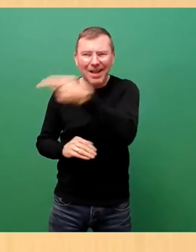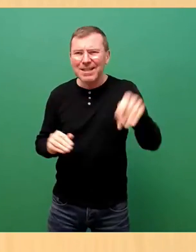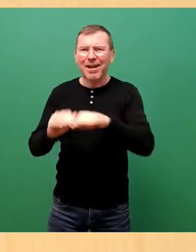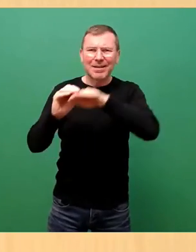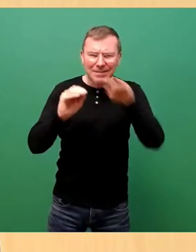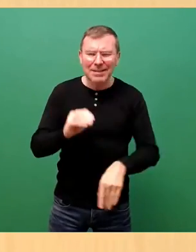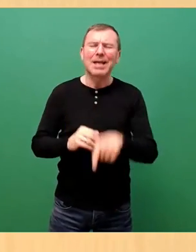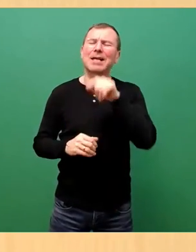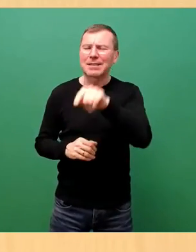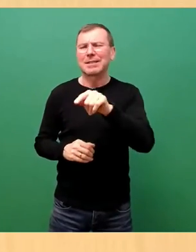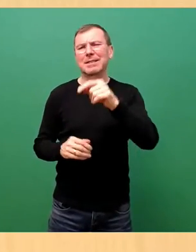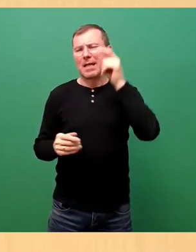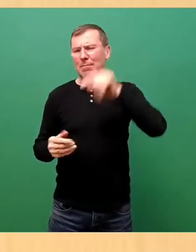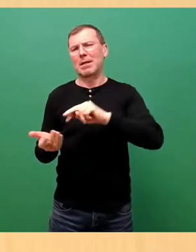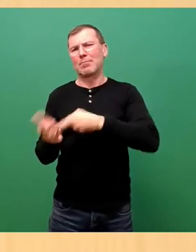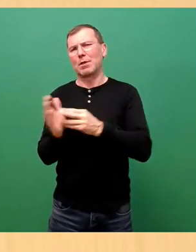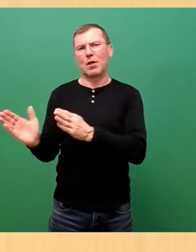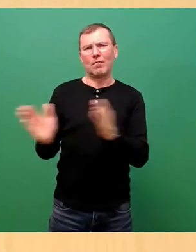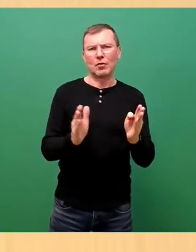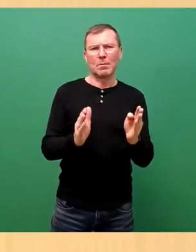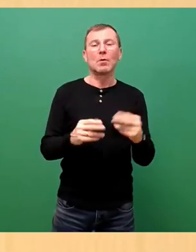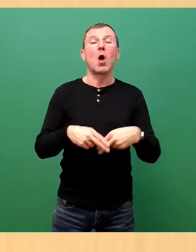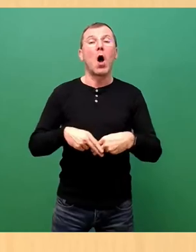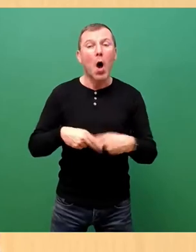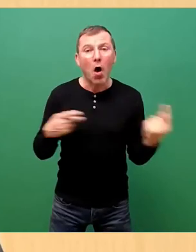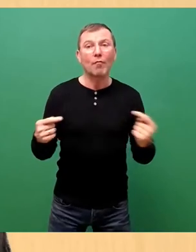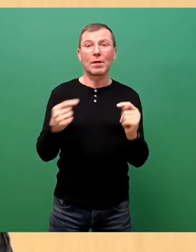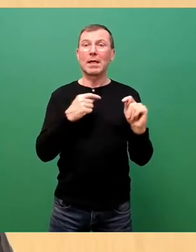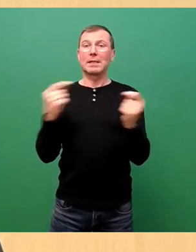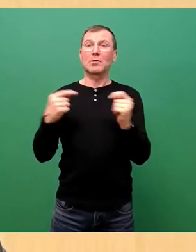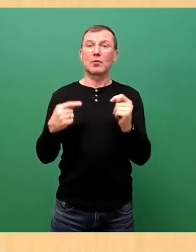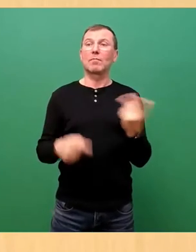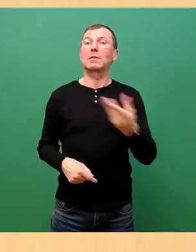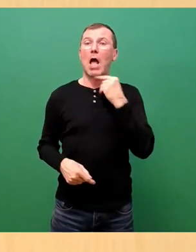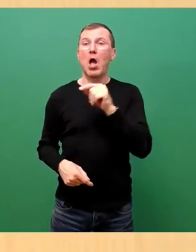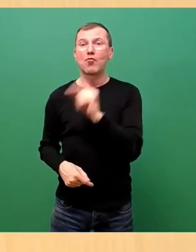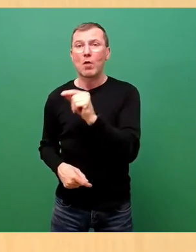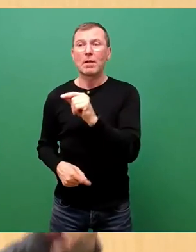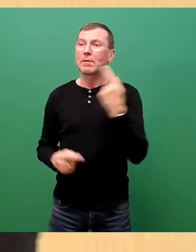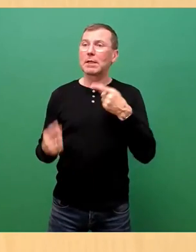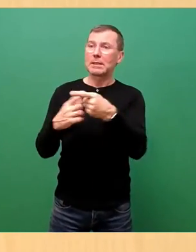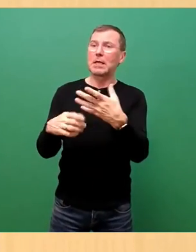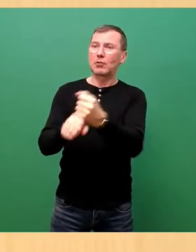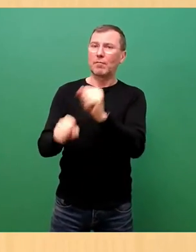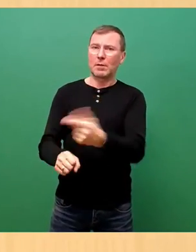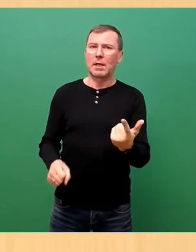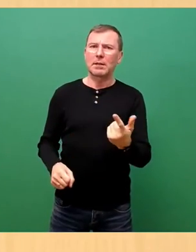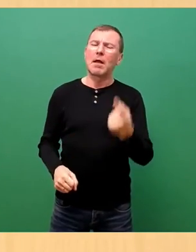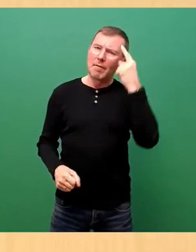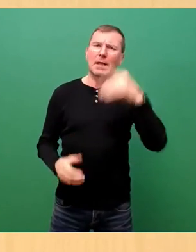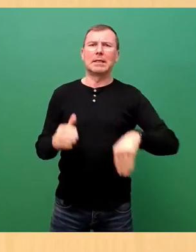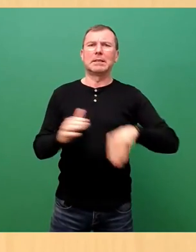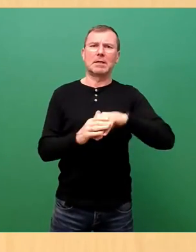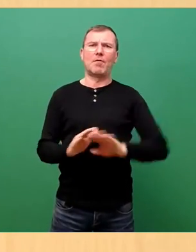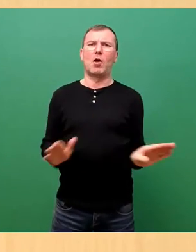Diskursverschiebung. Hier hätte eine offensive Debatte, was notwendig ist und wie ich dieses Ziel erreichen kann, geführt werden muss und nicht im Grunde genommen